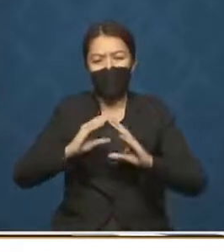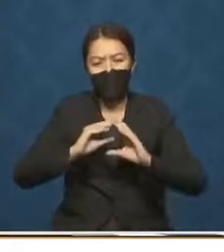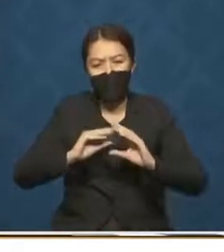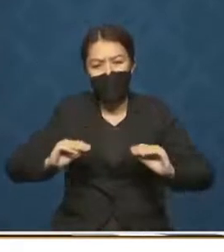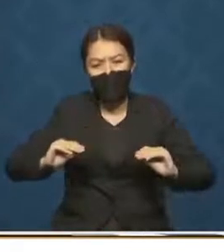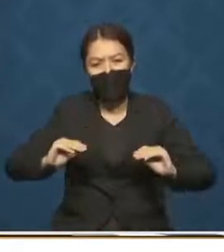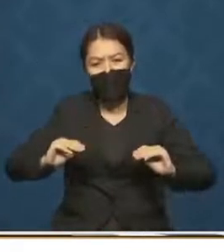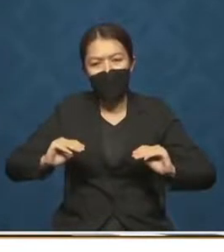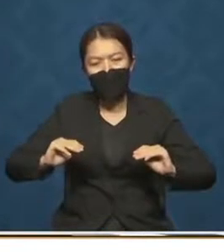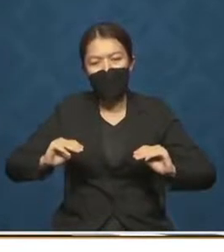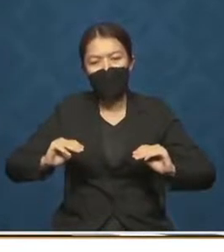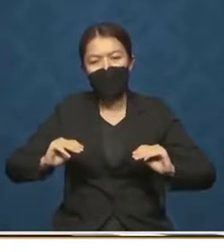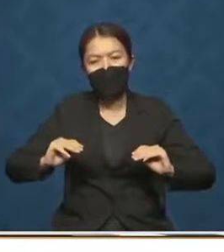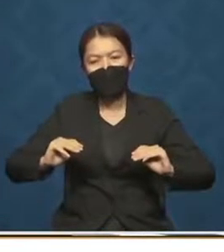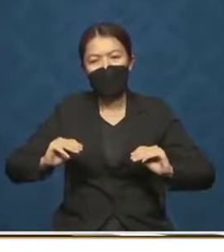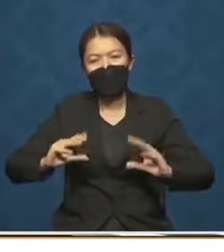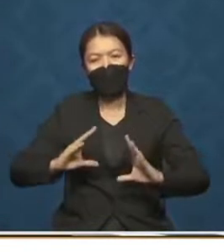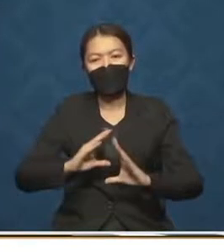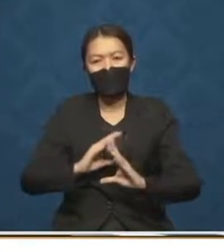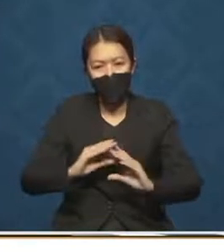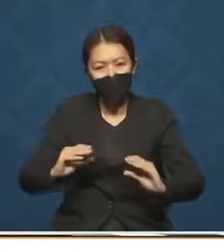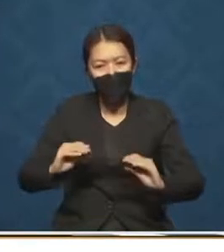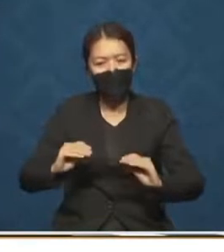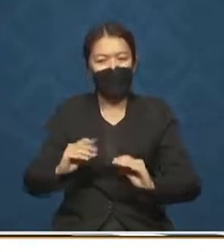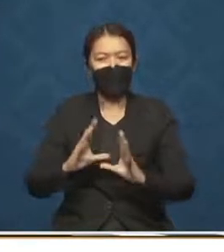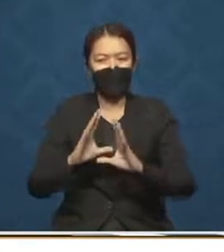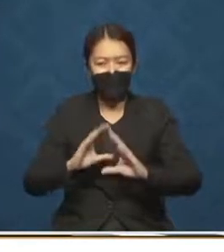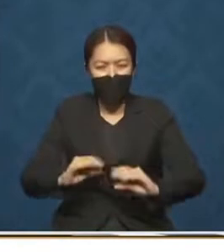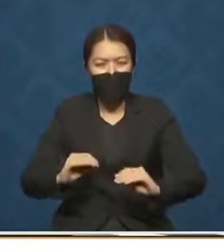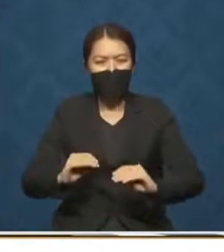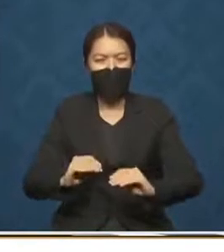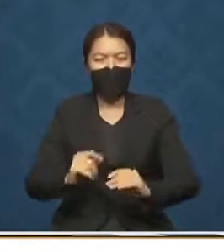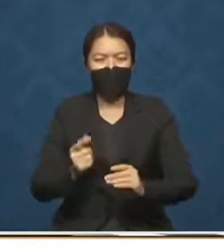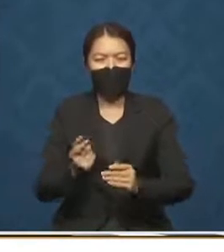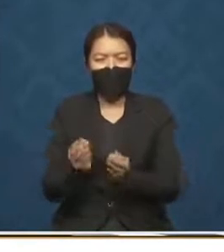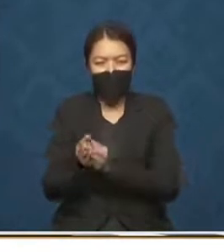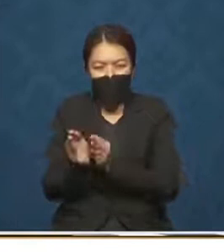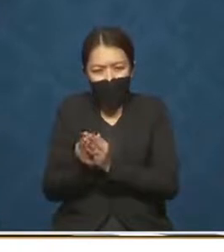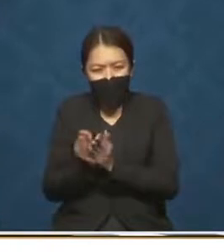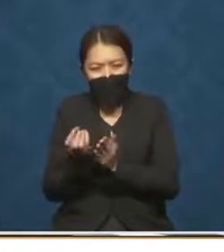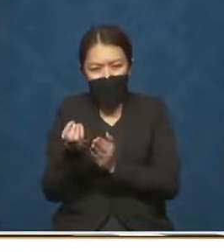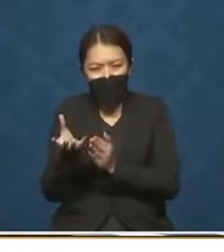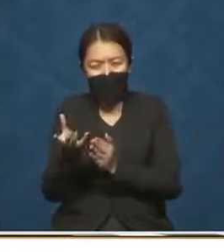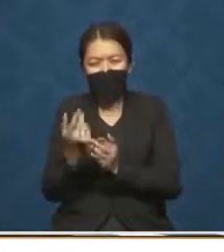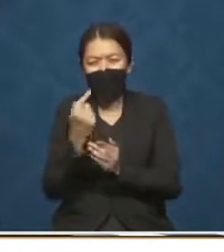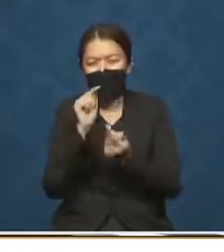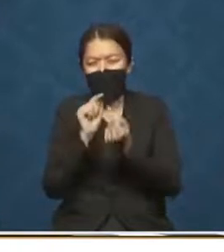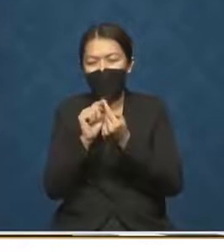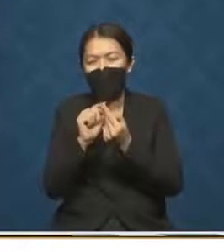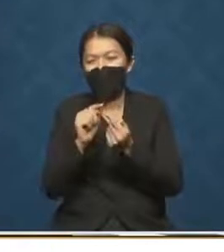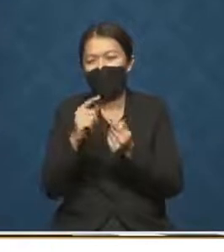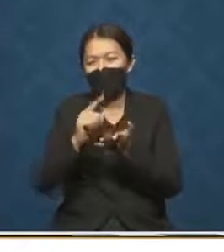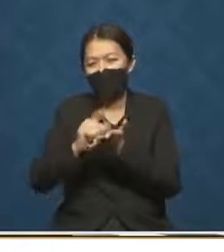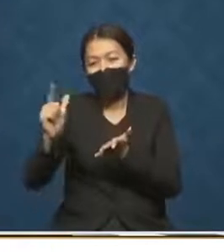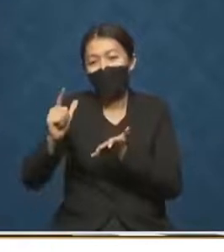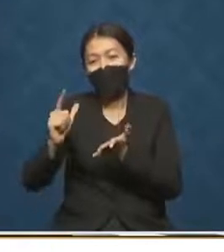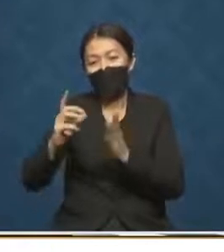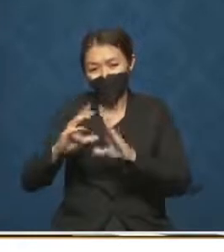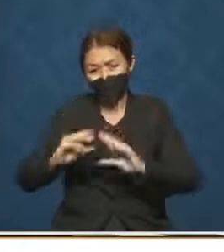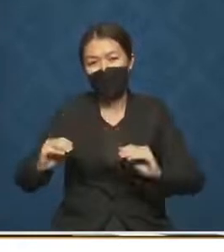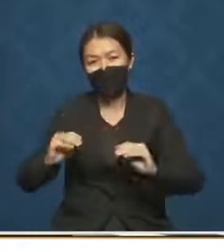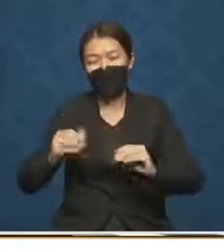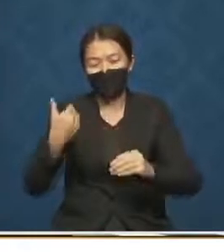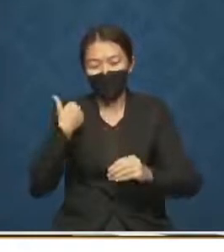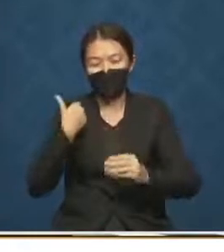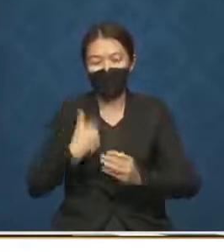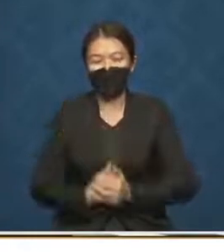จะจบที่ลุงตูจนขาแนนมาเยอะแะมากมายแต่ตามปทานทครัครับวั